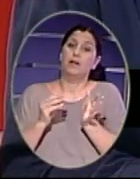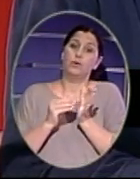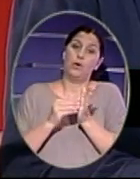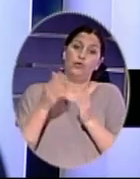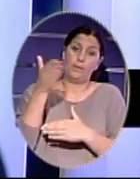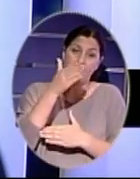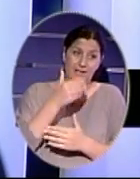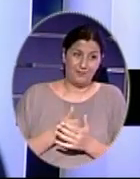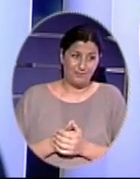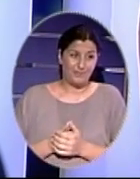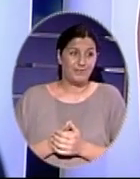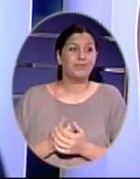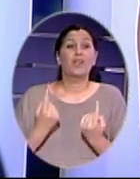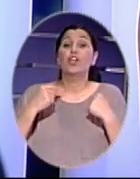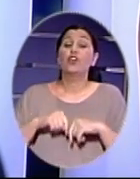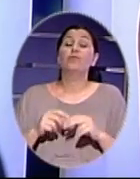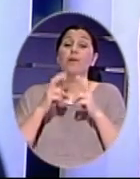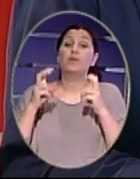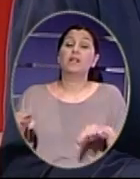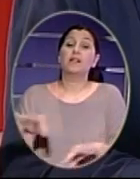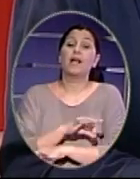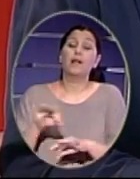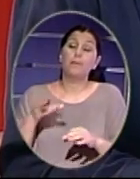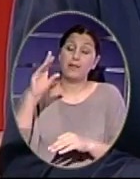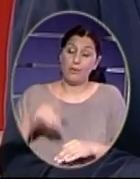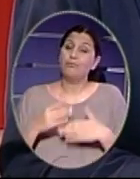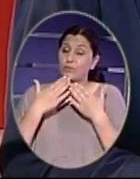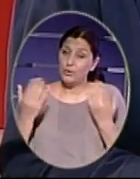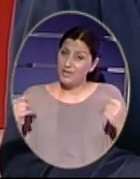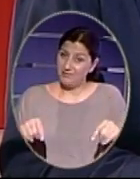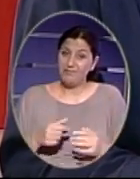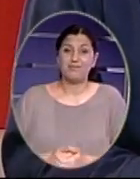כולה. אלי ארמון, יושב ראש עמותת האדריכלים בדרום, אני מאוד מודה לך. תודה רבה גם לך.